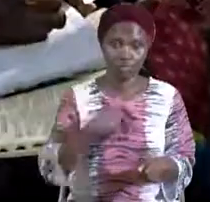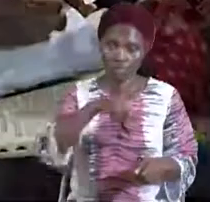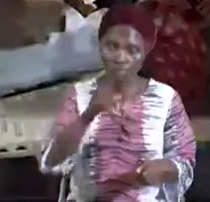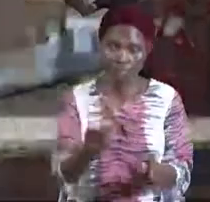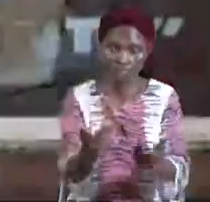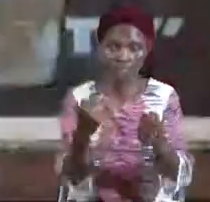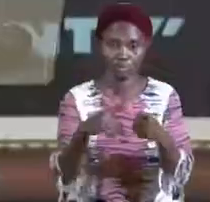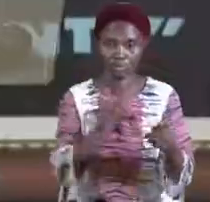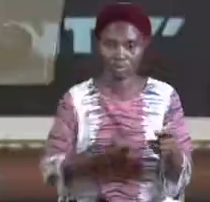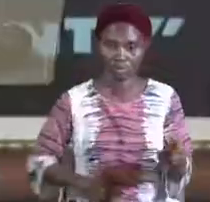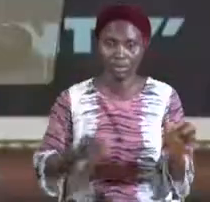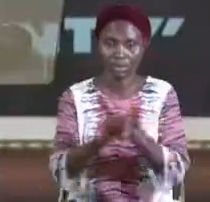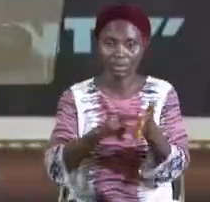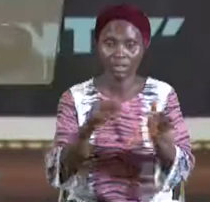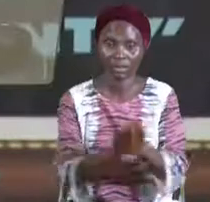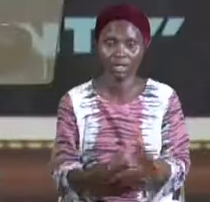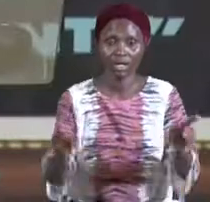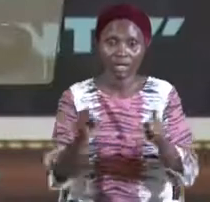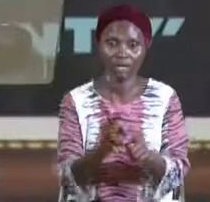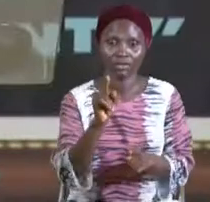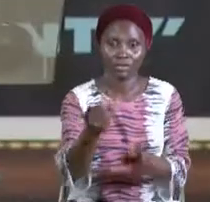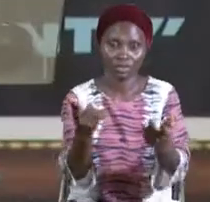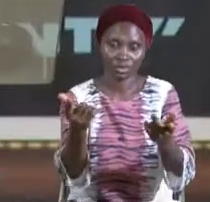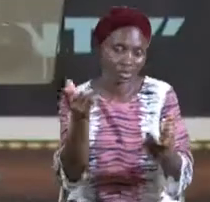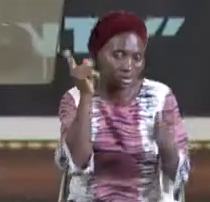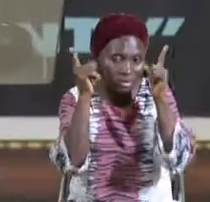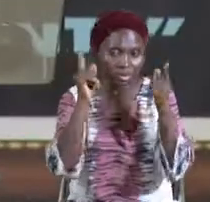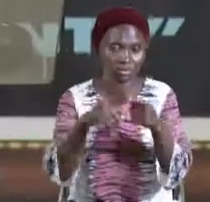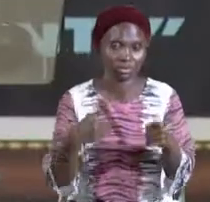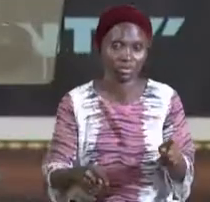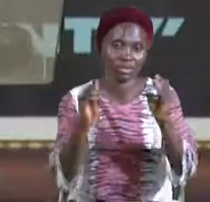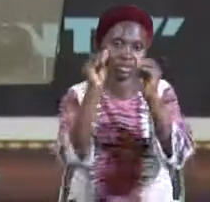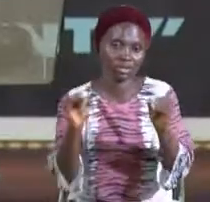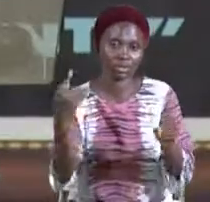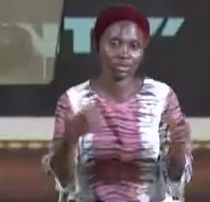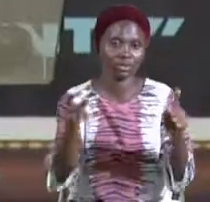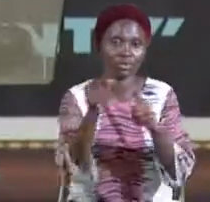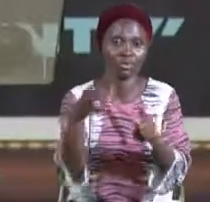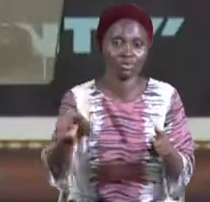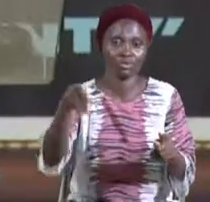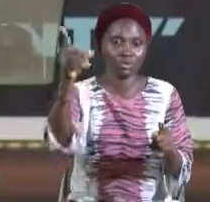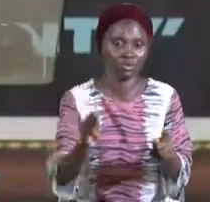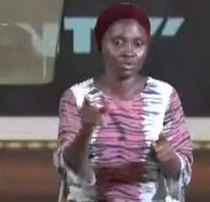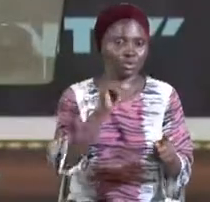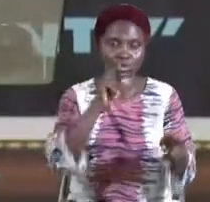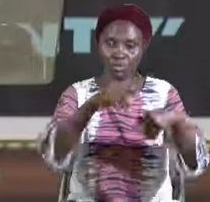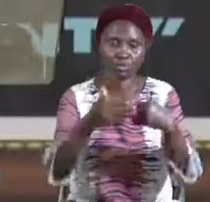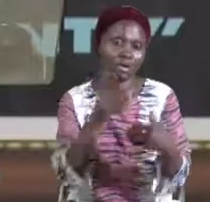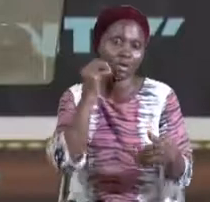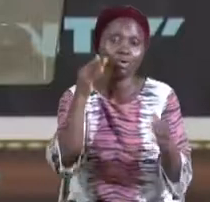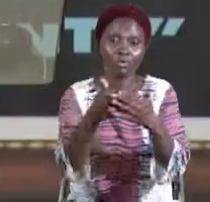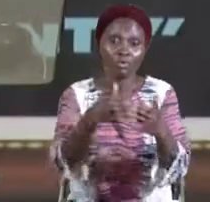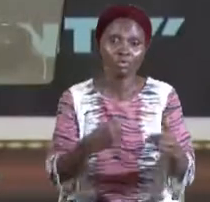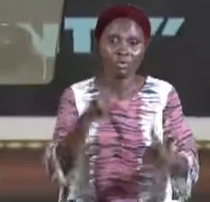Seigneur. Cela veut dire, comme nous écoutons l'enseignement de la parole de Dieu, vous ne devez pas repartir à la maison avant le